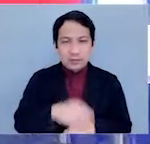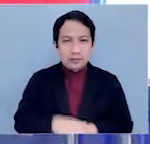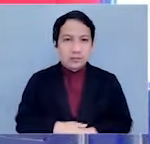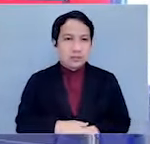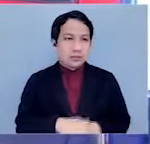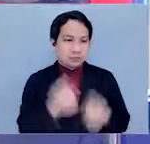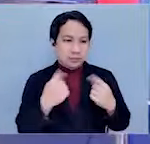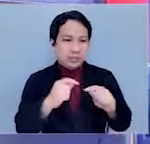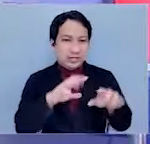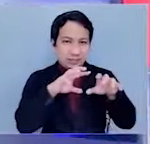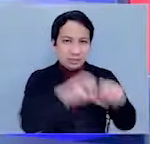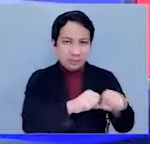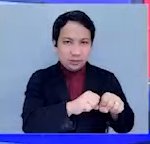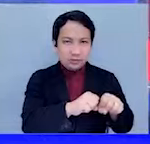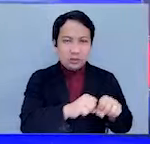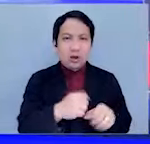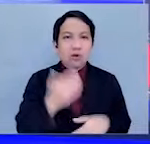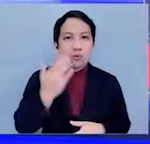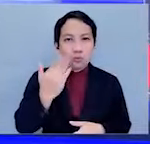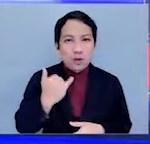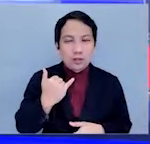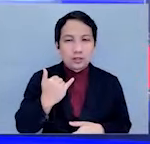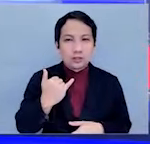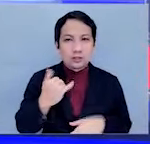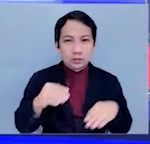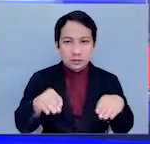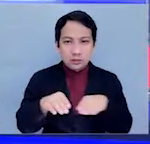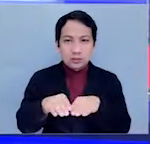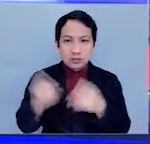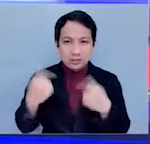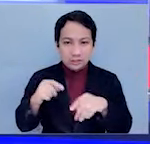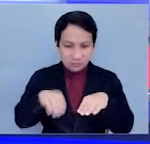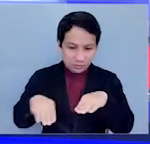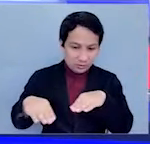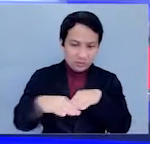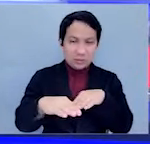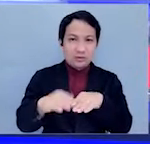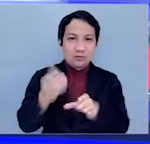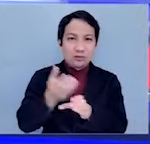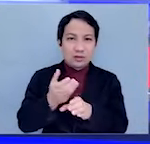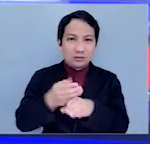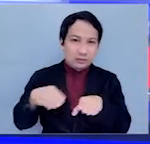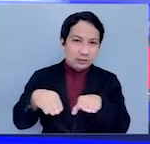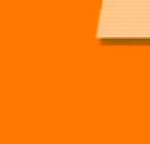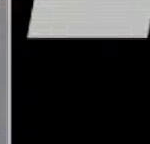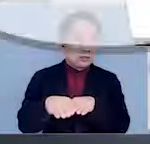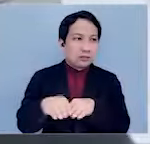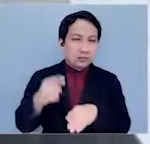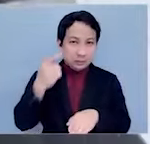biktima matapos nilang sagiin ang kanyang kotse. Nasa frontline ng balitang yan si Gary De Leon.